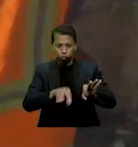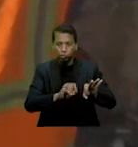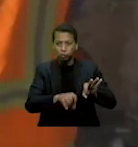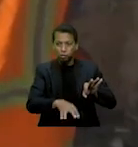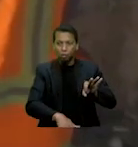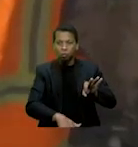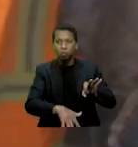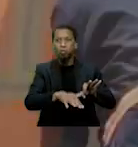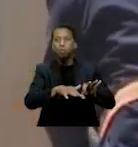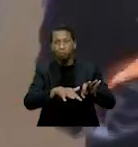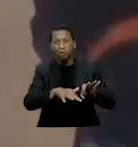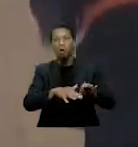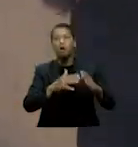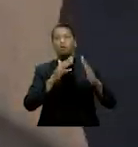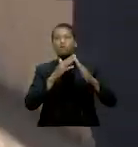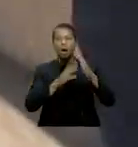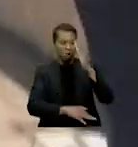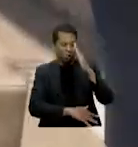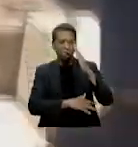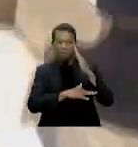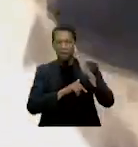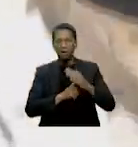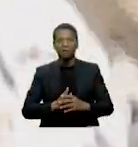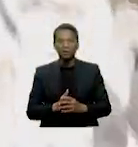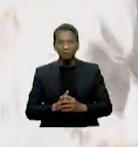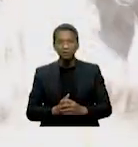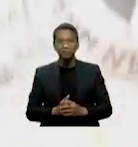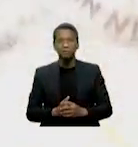Dari Jakarta, Tim Liputan iNews melaporkan.